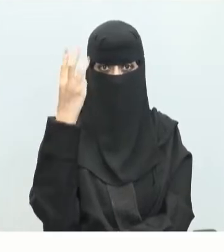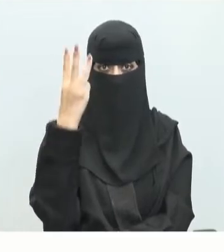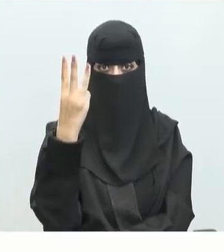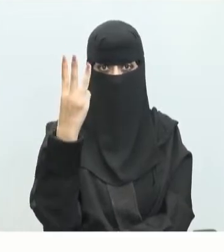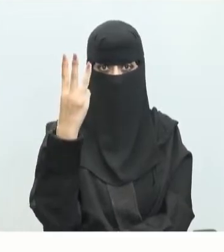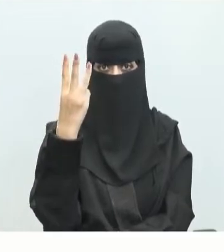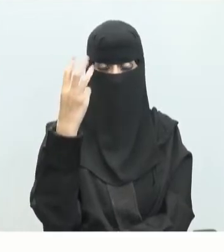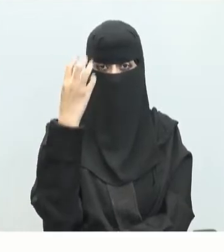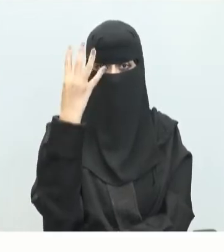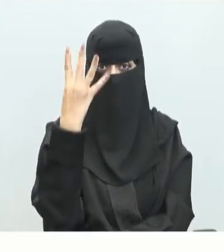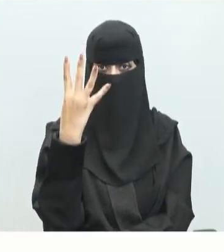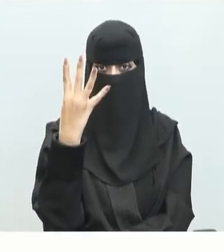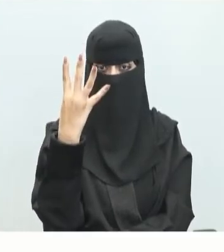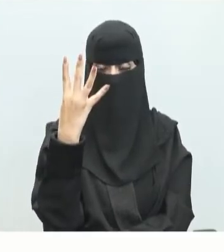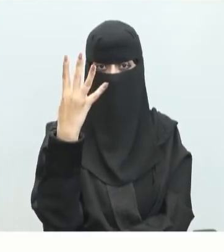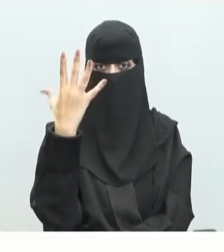ثلاثه اربعه